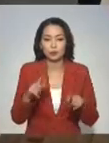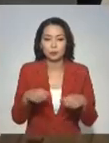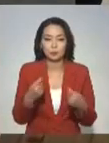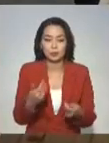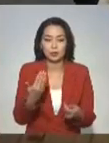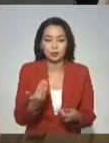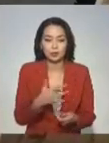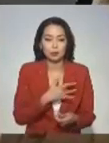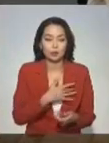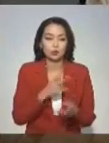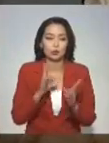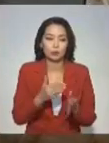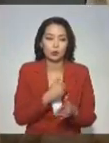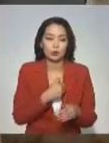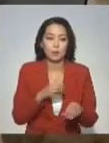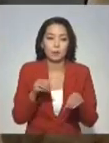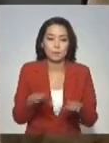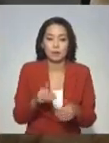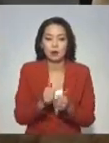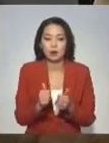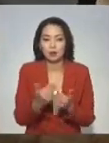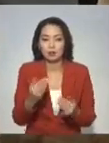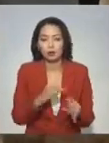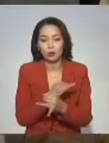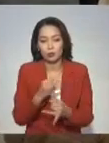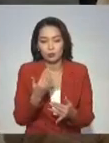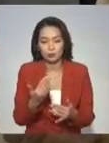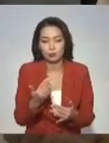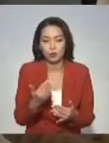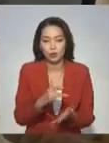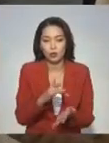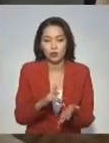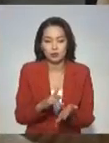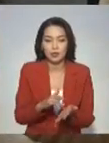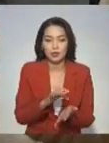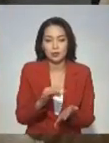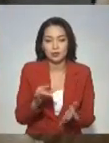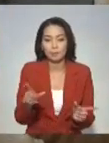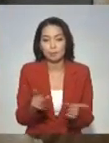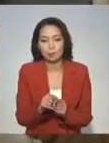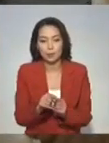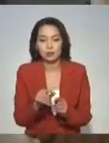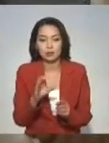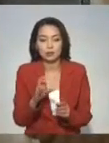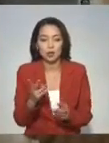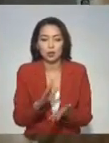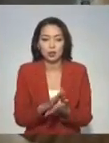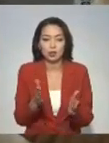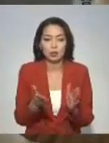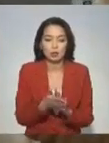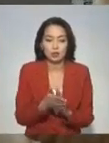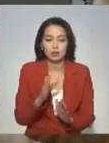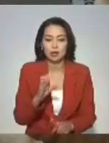процедуру принятия на баланс местного исполнительного органа всех сетей теплоснабжения города. Параллельно по договоренности с